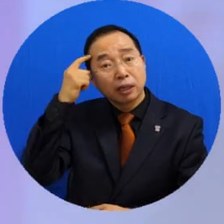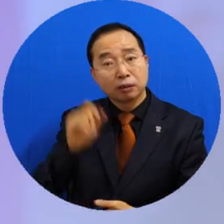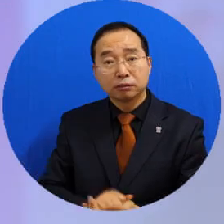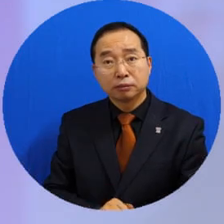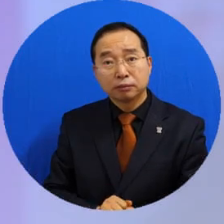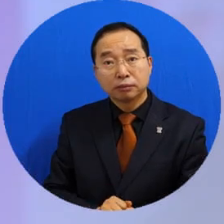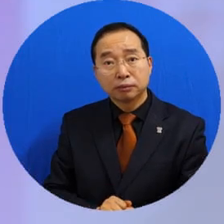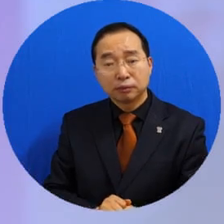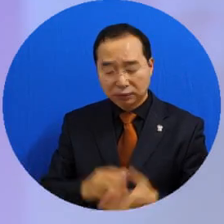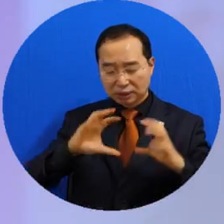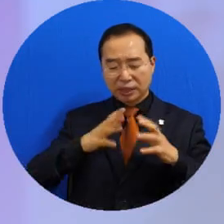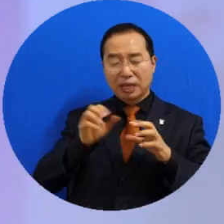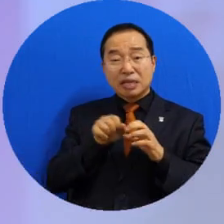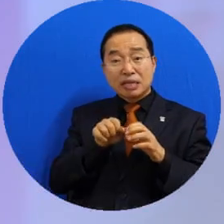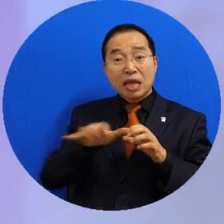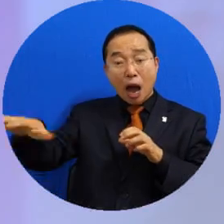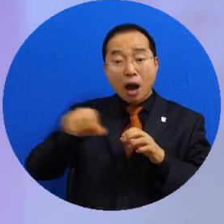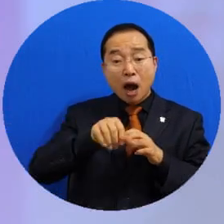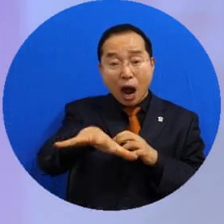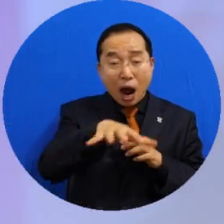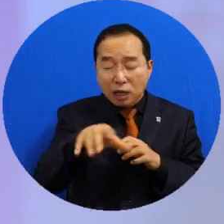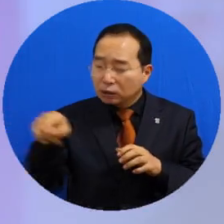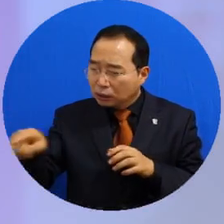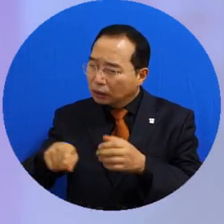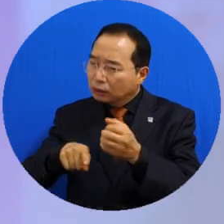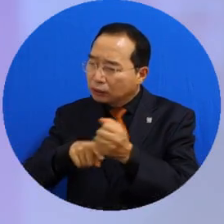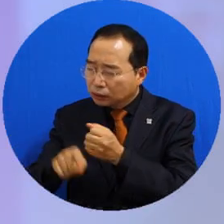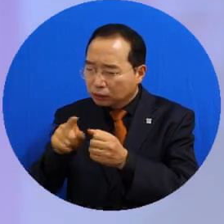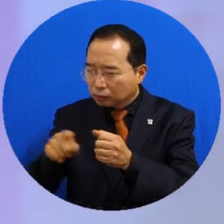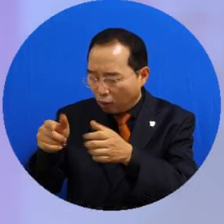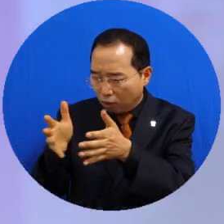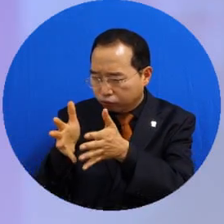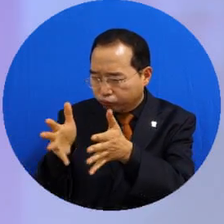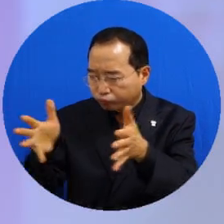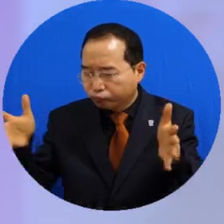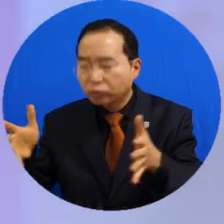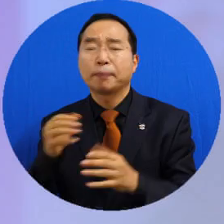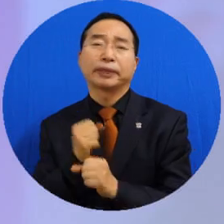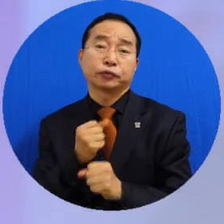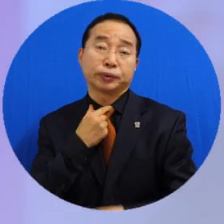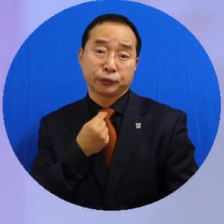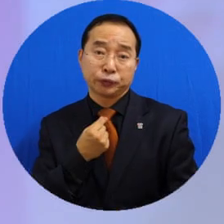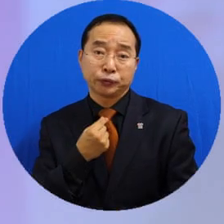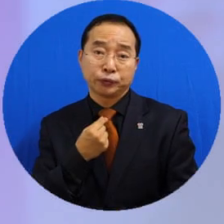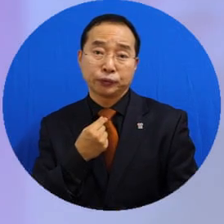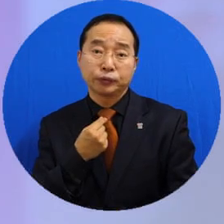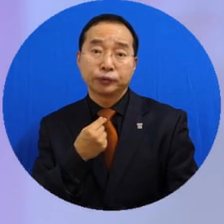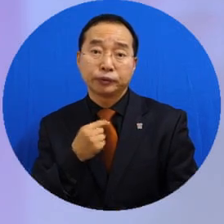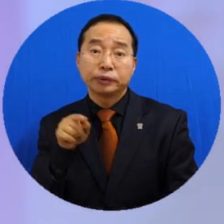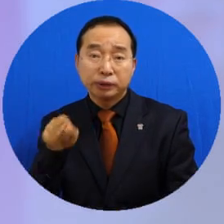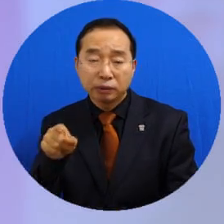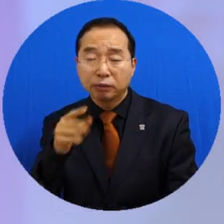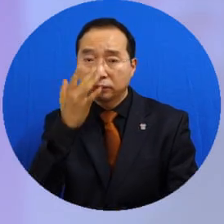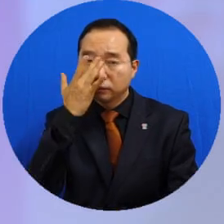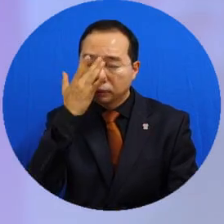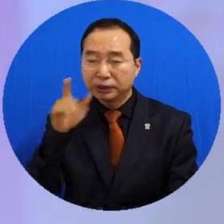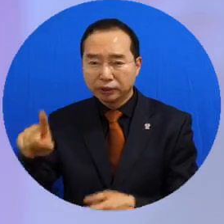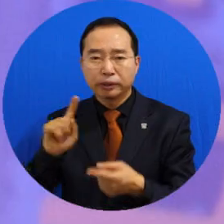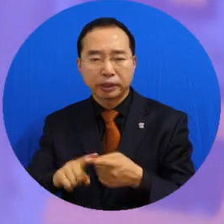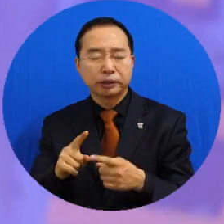전 디아스포라라는 개념을 더 개념화시키고 싶거든요. 더 공론화시키고 그게